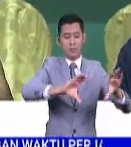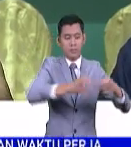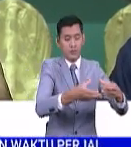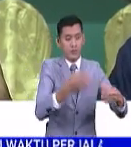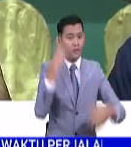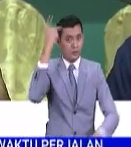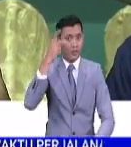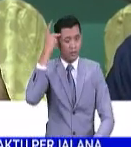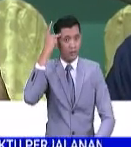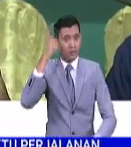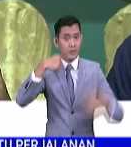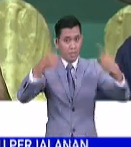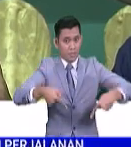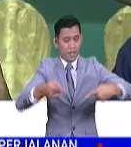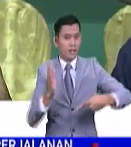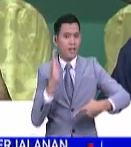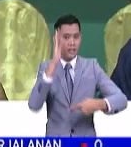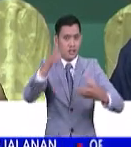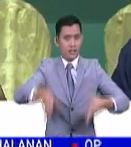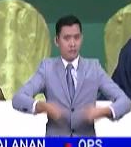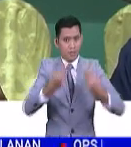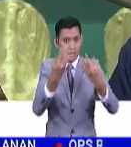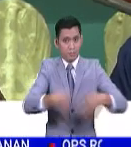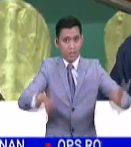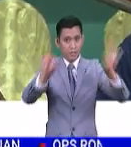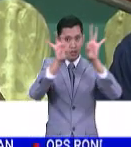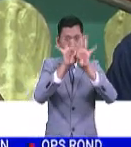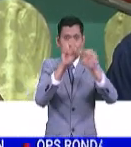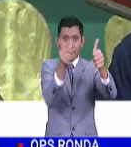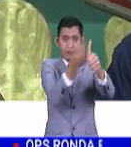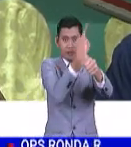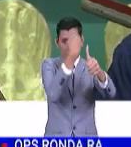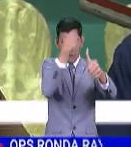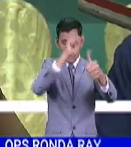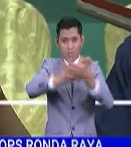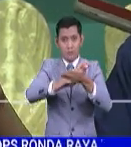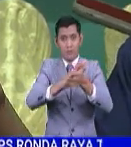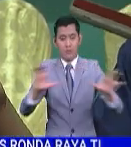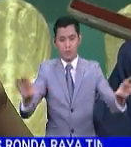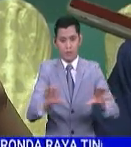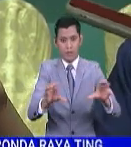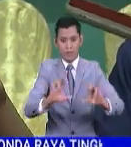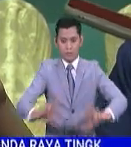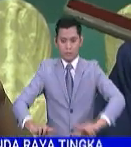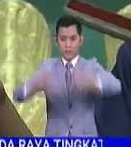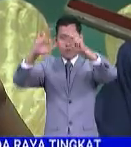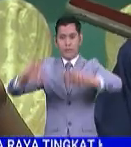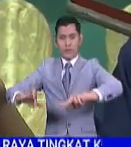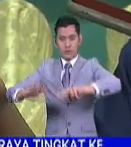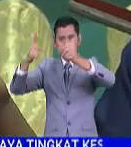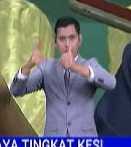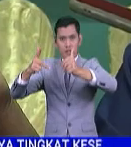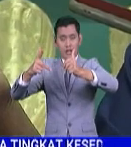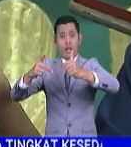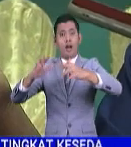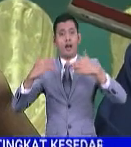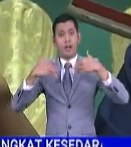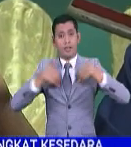bertanding akan diberikan prioriti untuk dibuat boosting ataupun